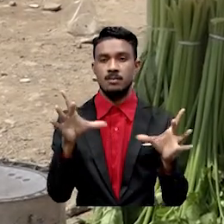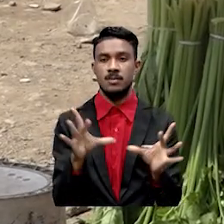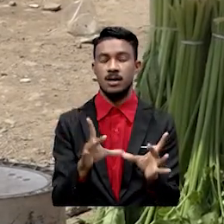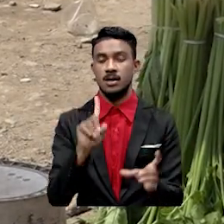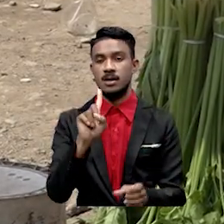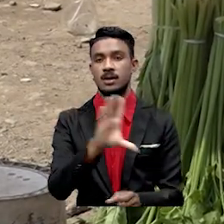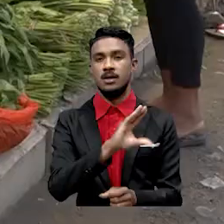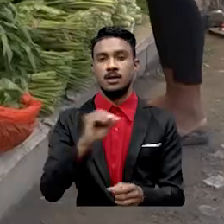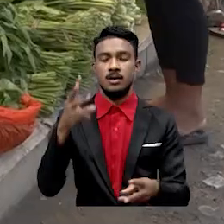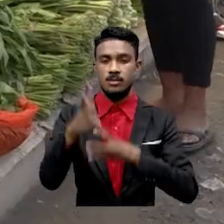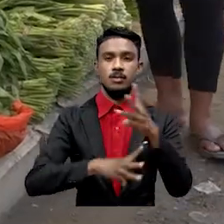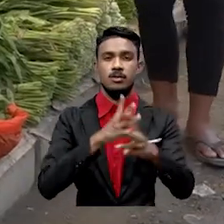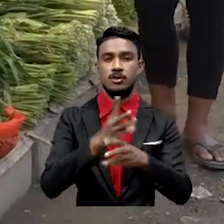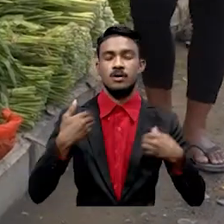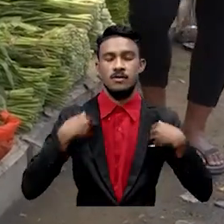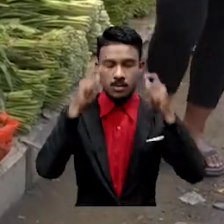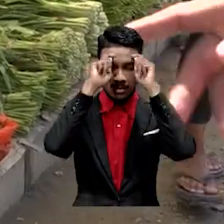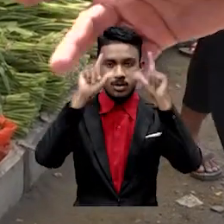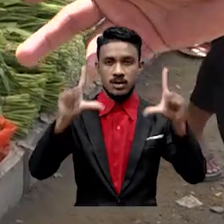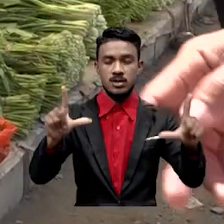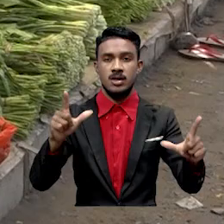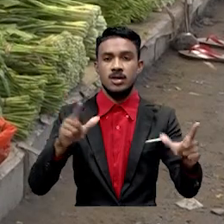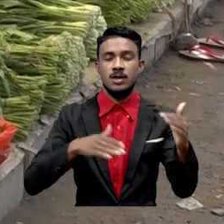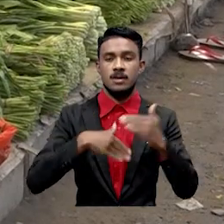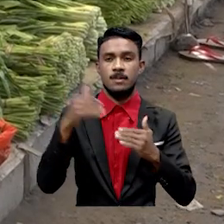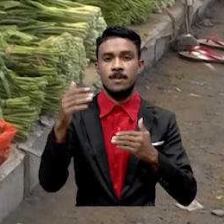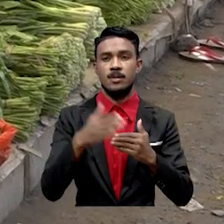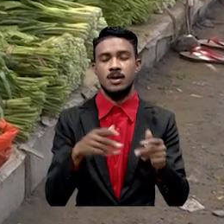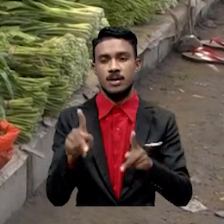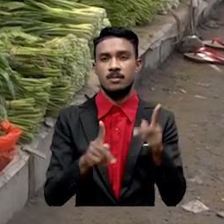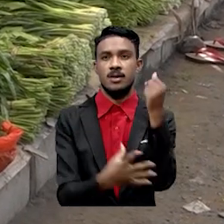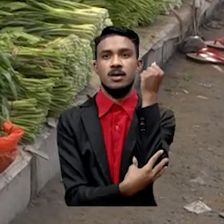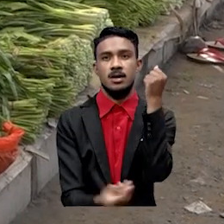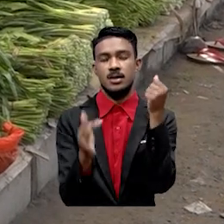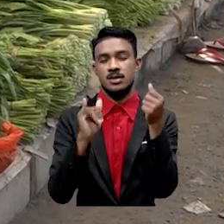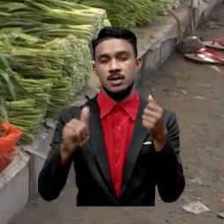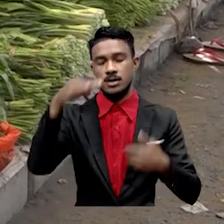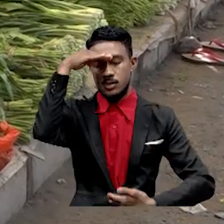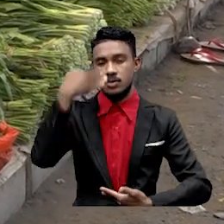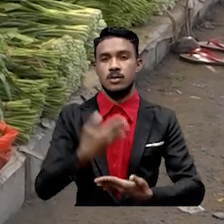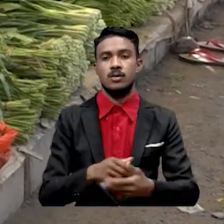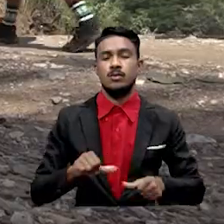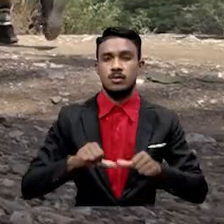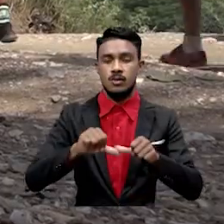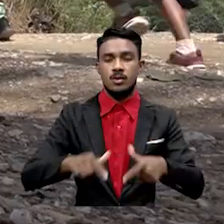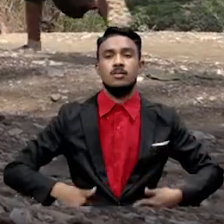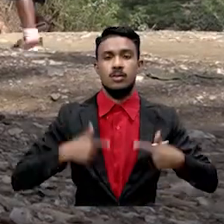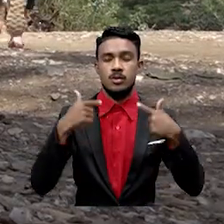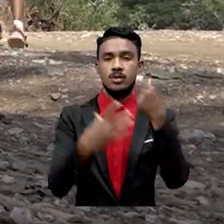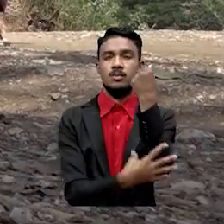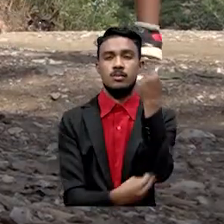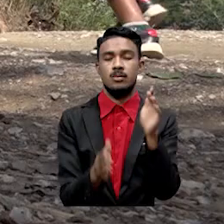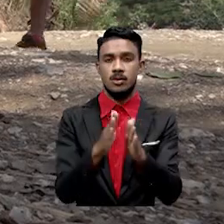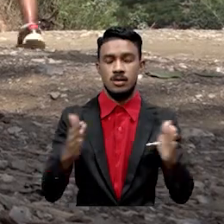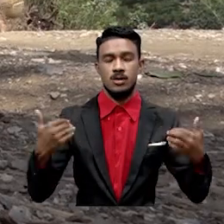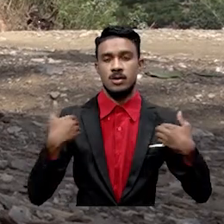ia mundu nene emos ia Timor Leste rasik. Probabilidade ba ema kiak sira. Atu ni oang kontinua moris ia kiak nebe bot liu,